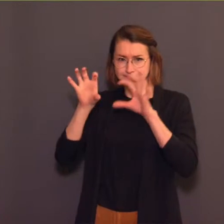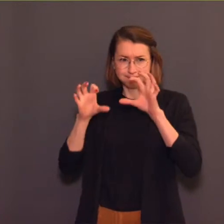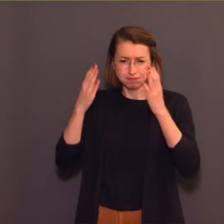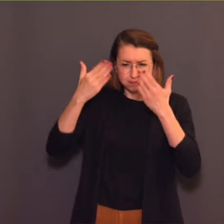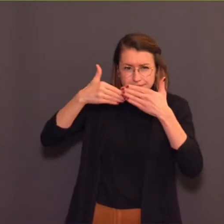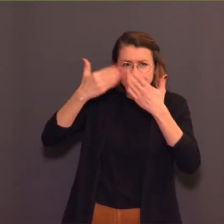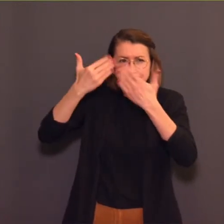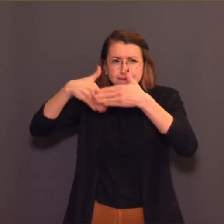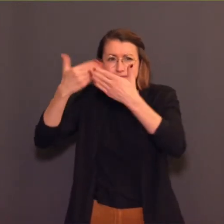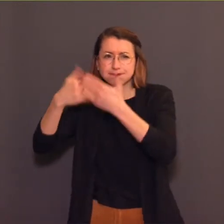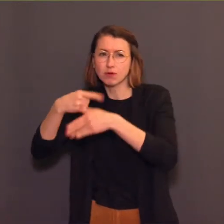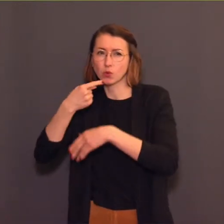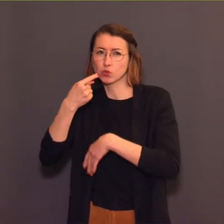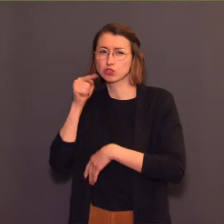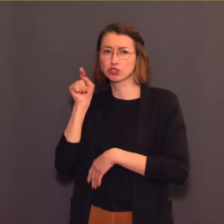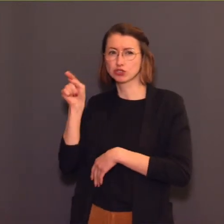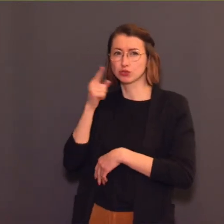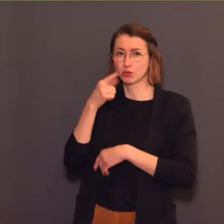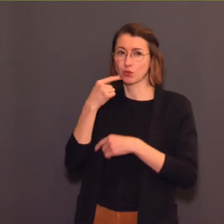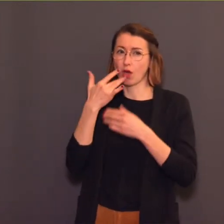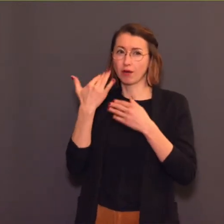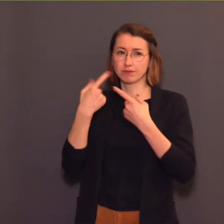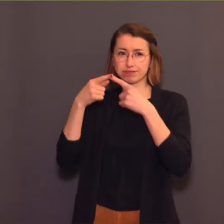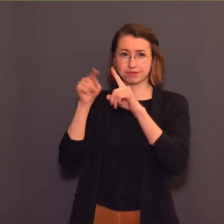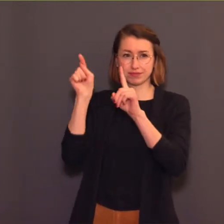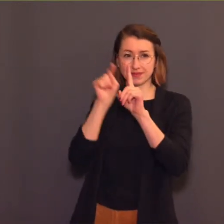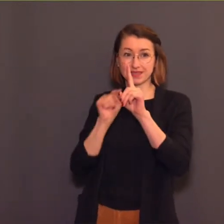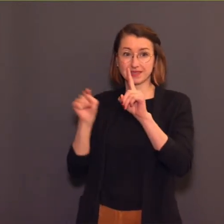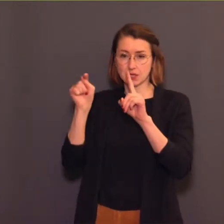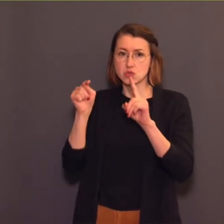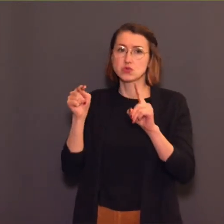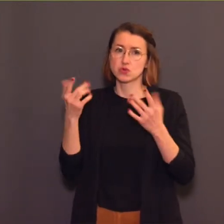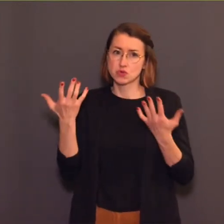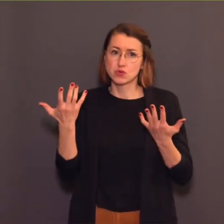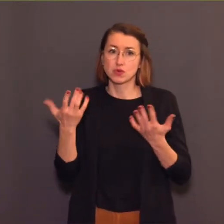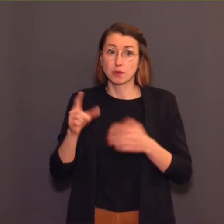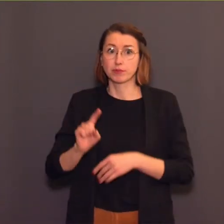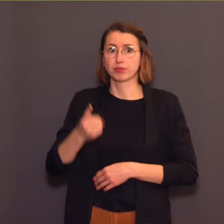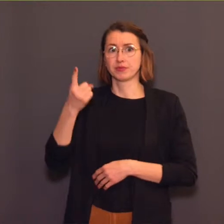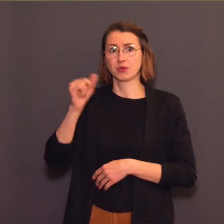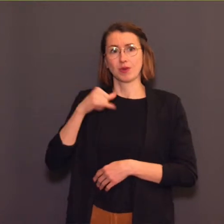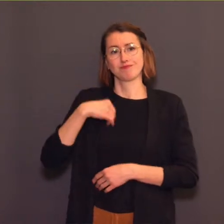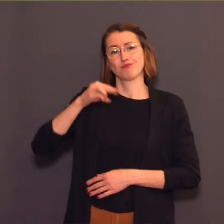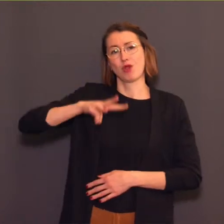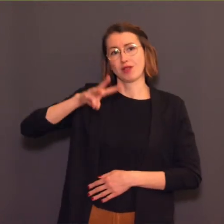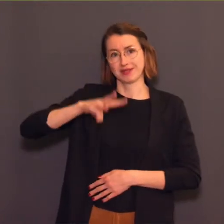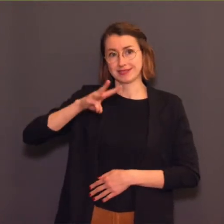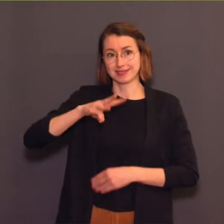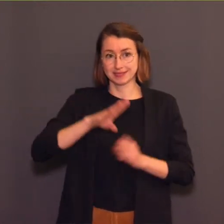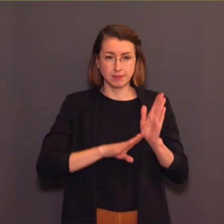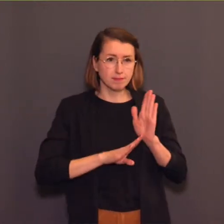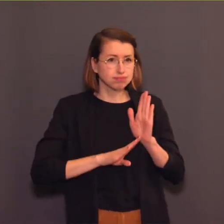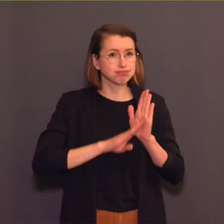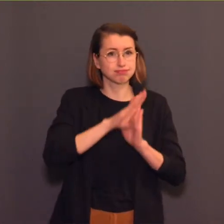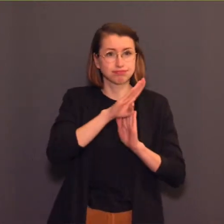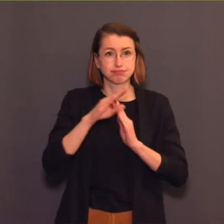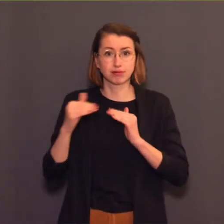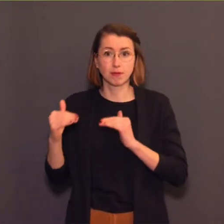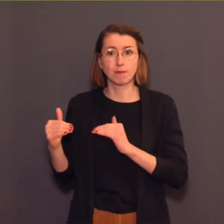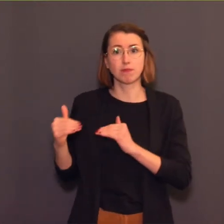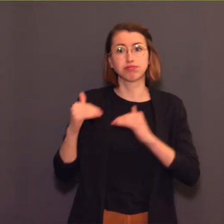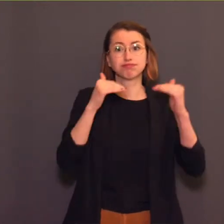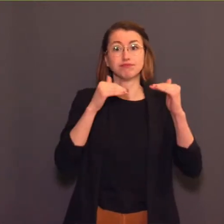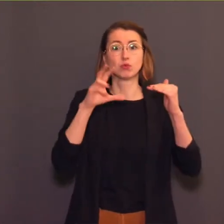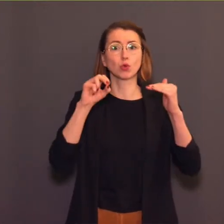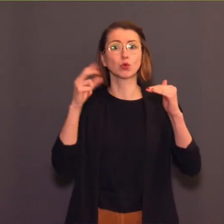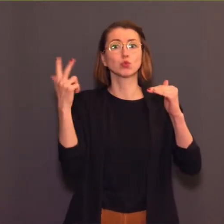les provinces, un peu plus prononcée en Wallonie avec 38% qu'en Flandre avec 32% et un peu moindre à Bruxelles